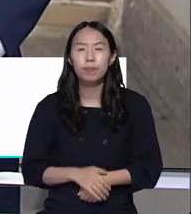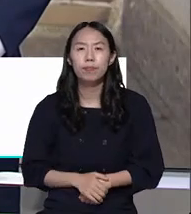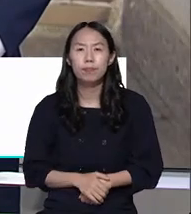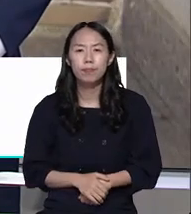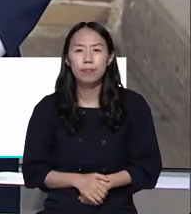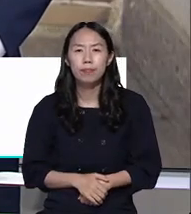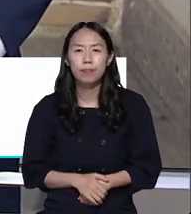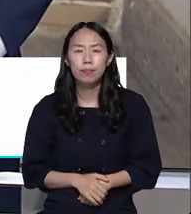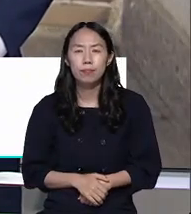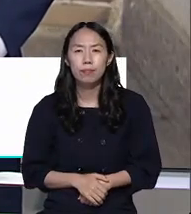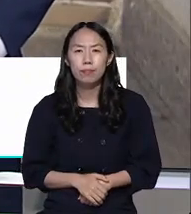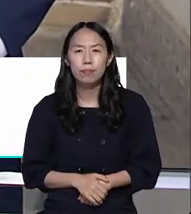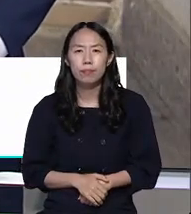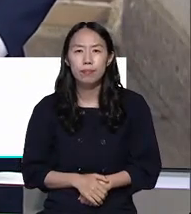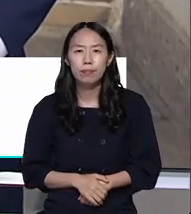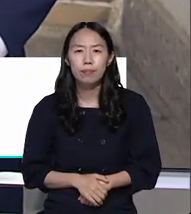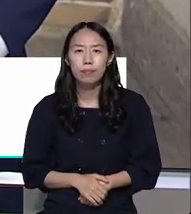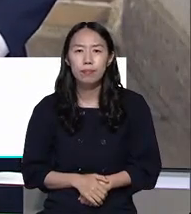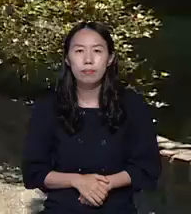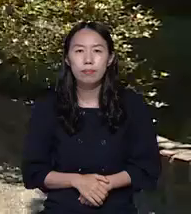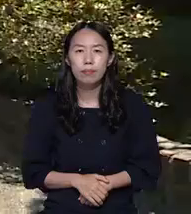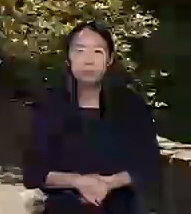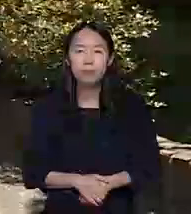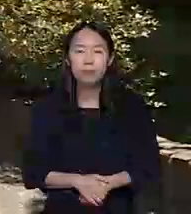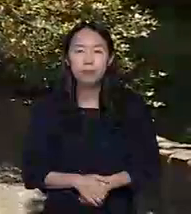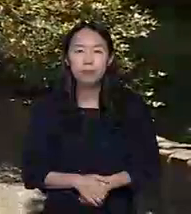기자가 현장을 다녀왔습니다.